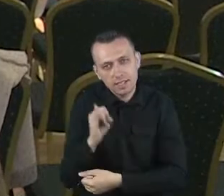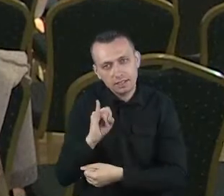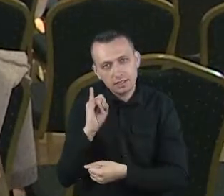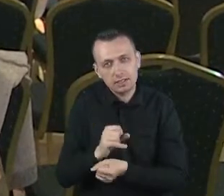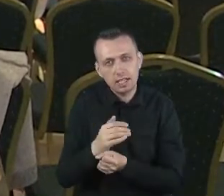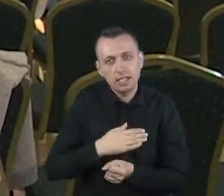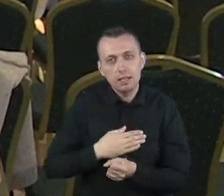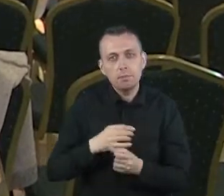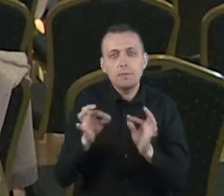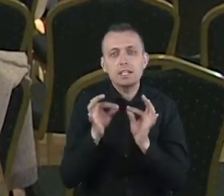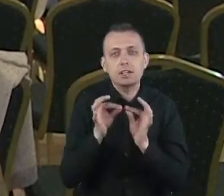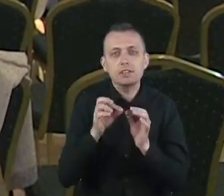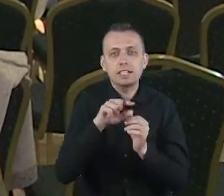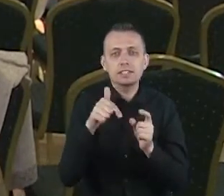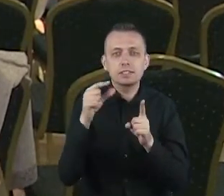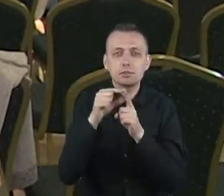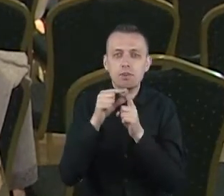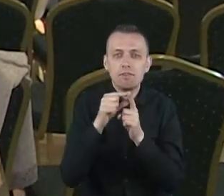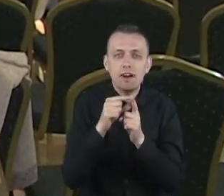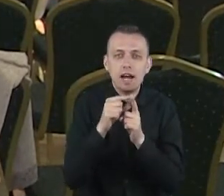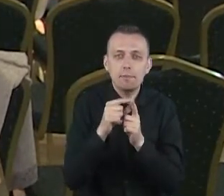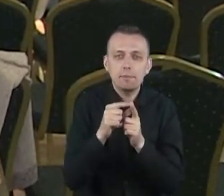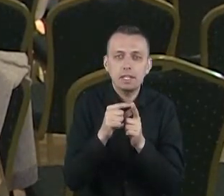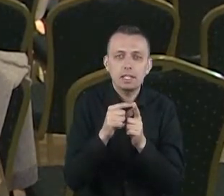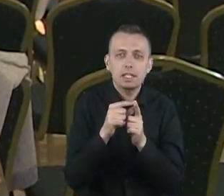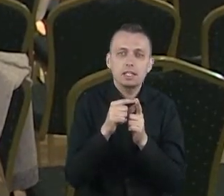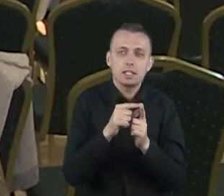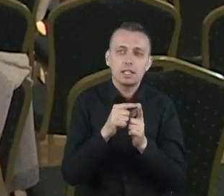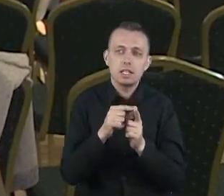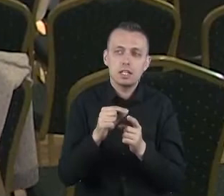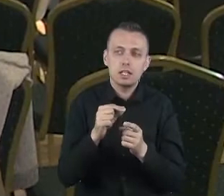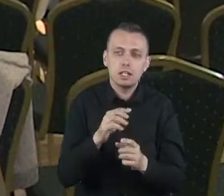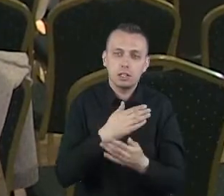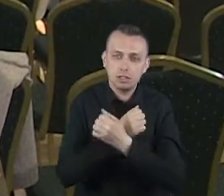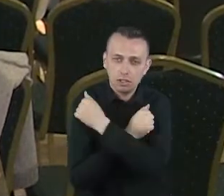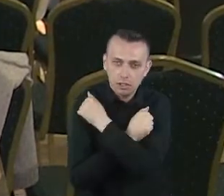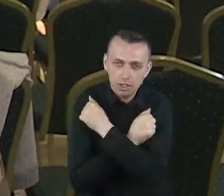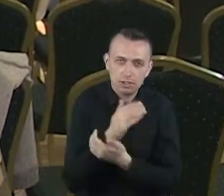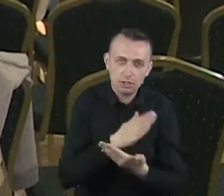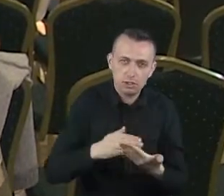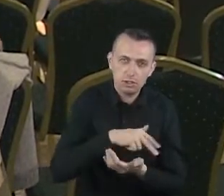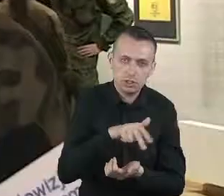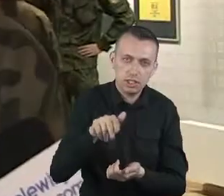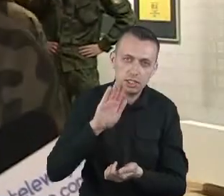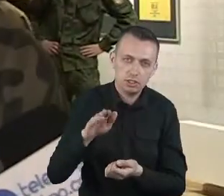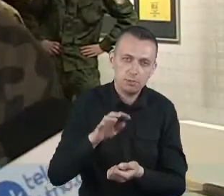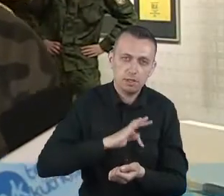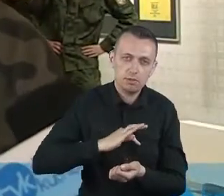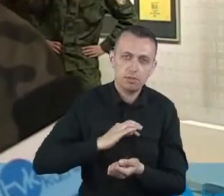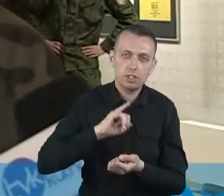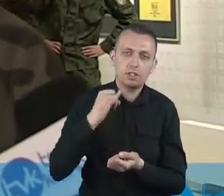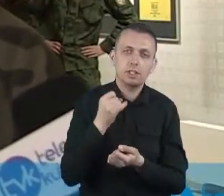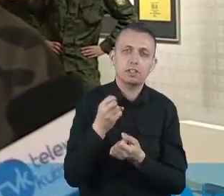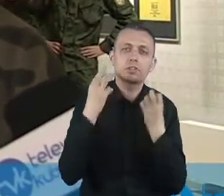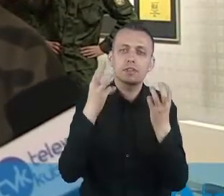słowami. Każdy z nas już za dzieciaka miał tak naprawdę jakiegoś swojego idola, jakiegoś swojego bohatera. Mój artykuł